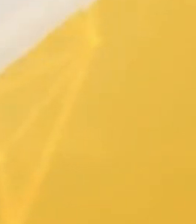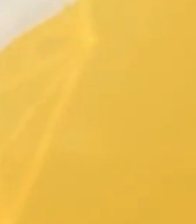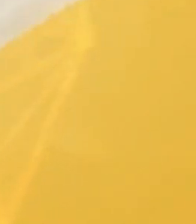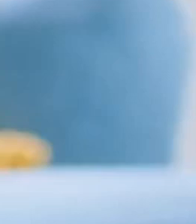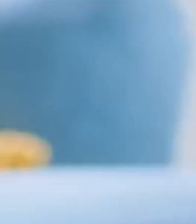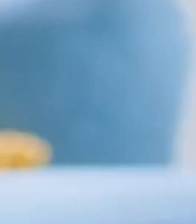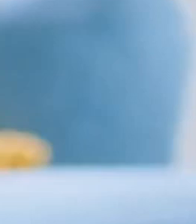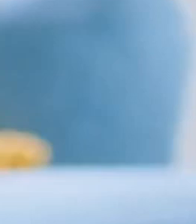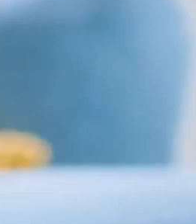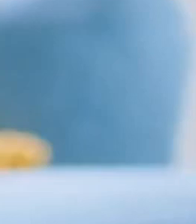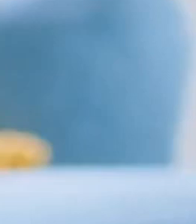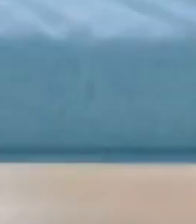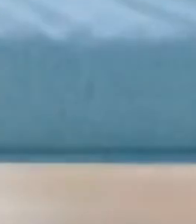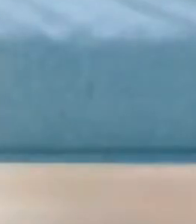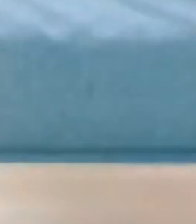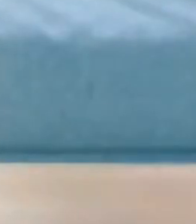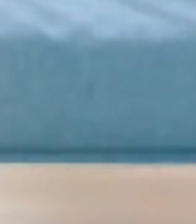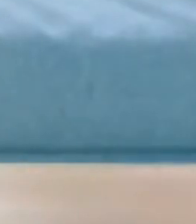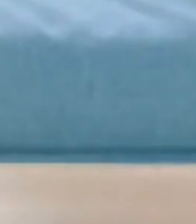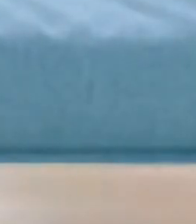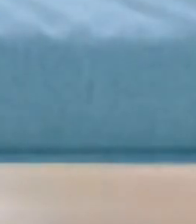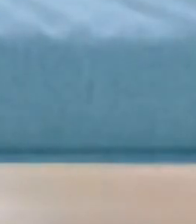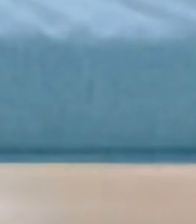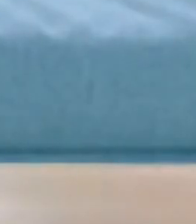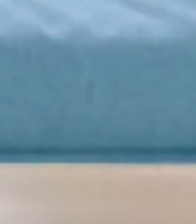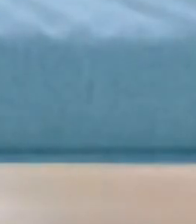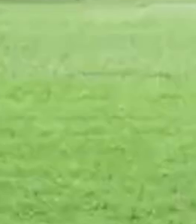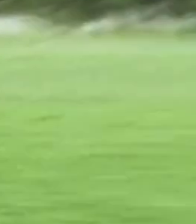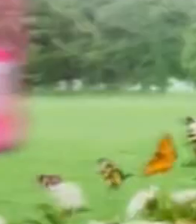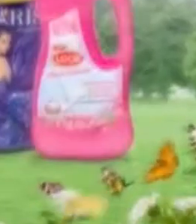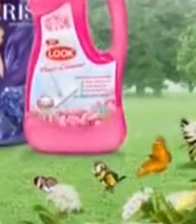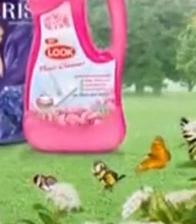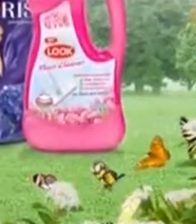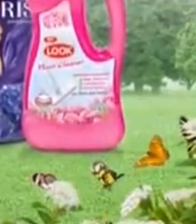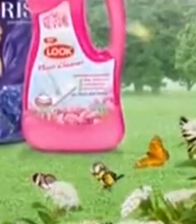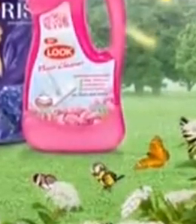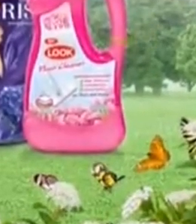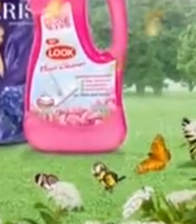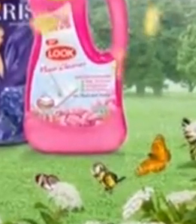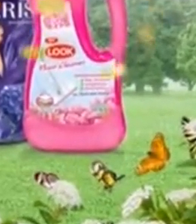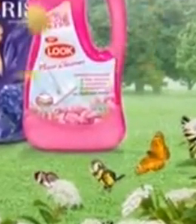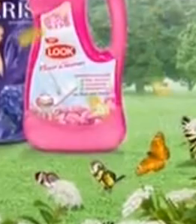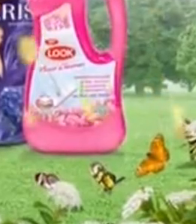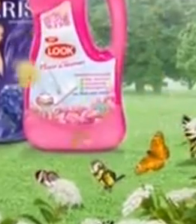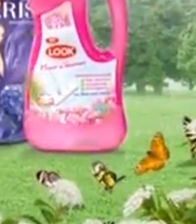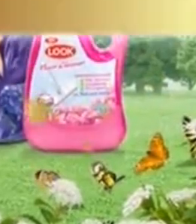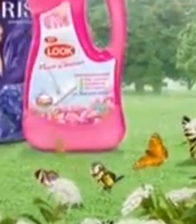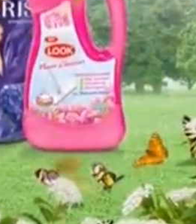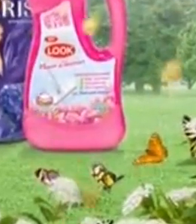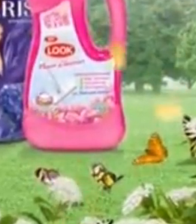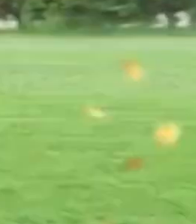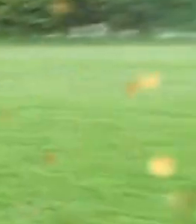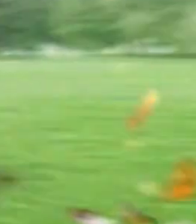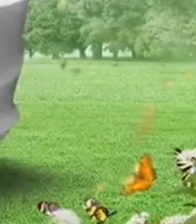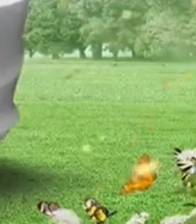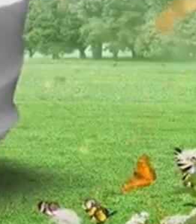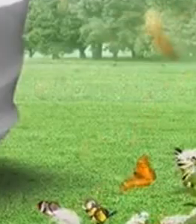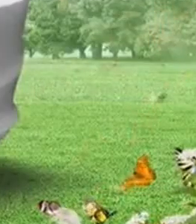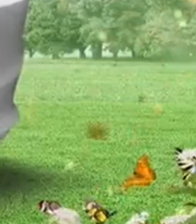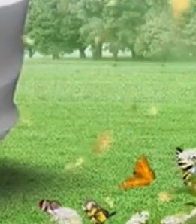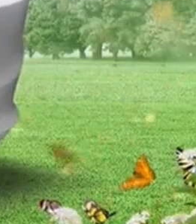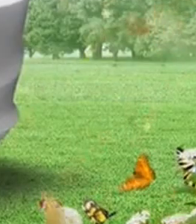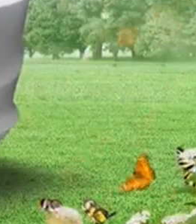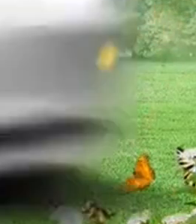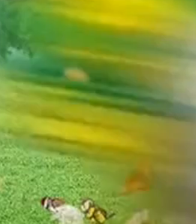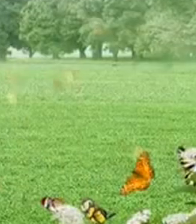ประโยชน์ดีๆในกล่องเดียวโฟร์โมสโอเมก้า369โก ไลออน55ปีแจกหนักจัดเต็มกว่า7ล้านบาทแจก